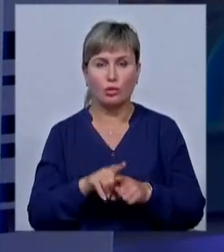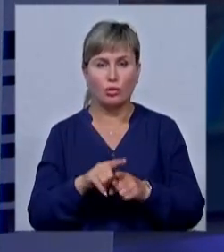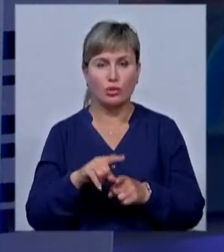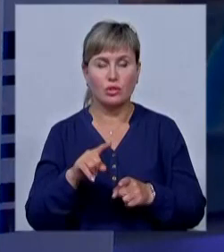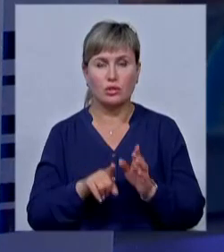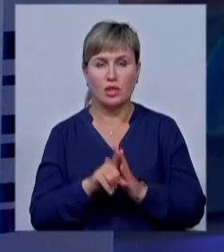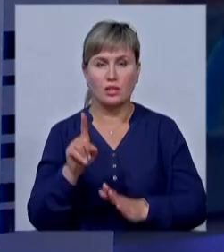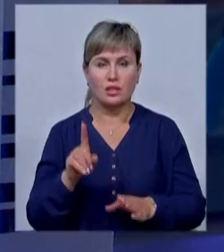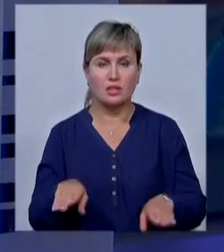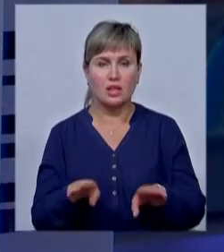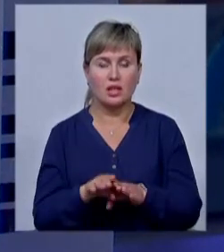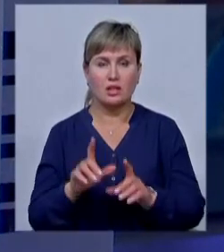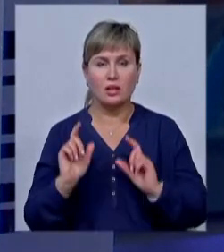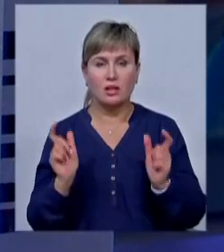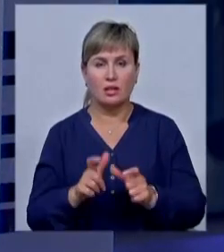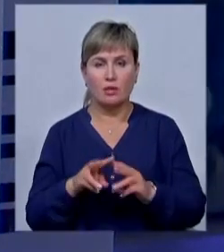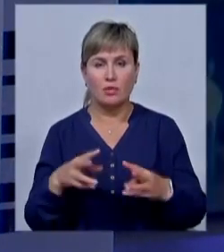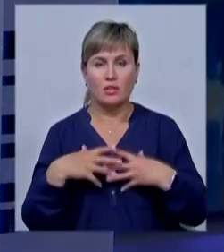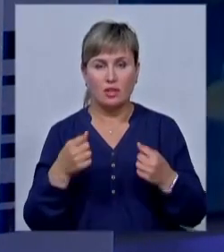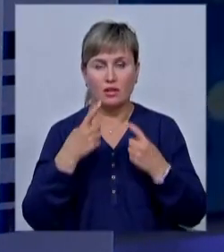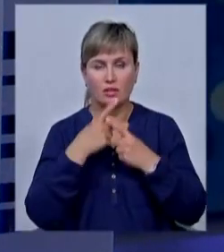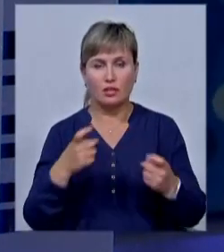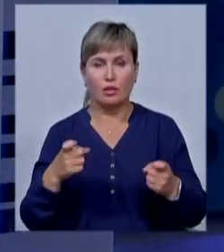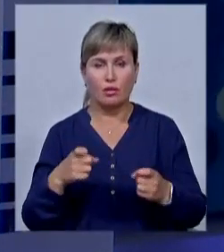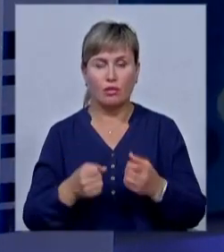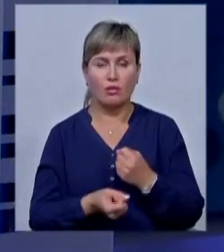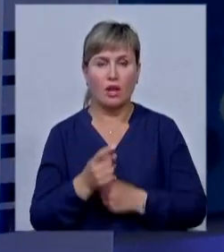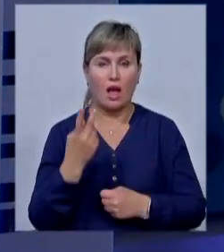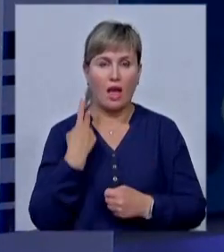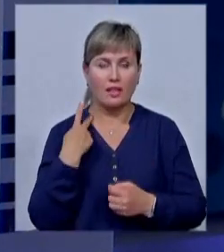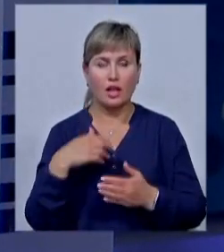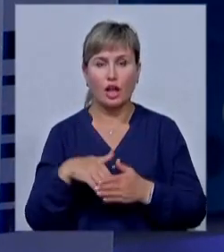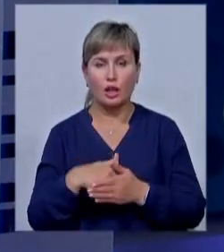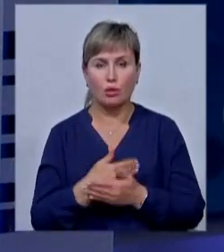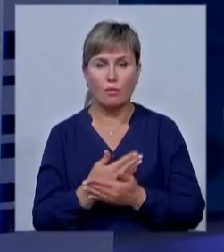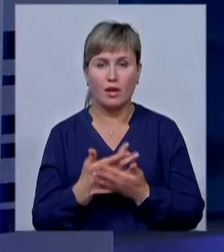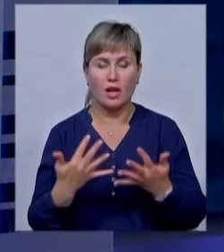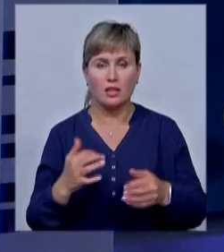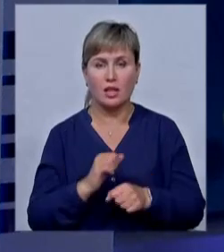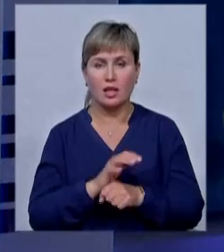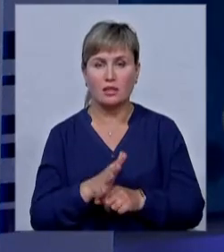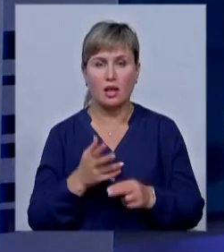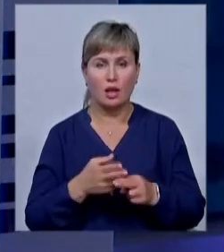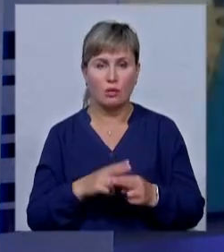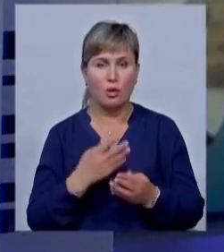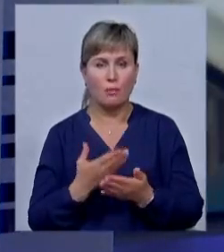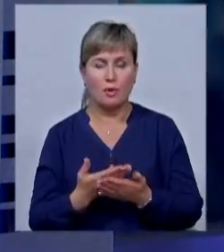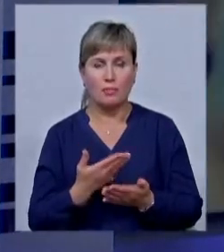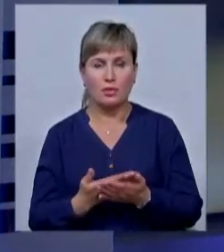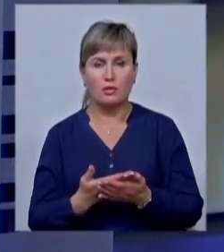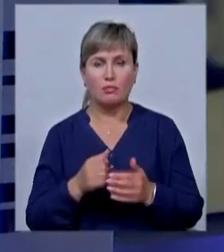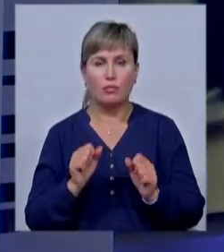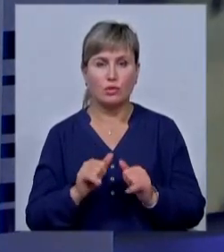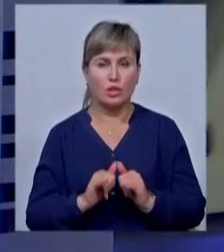заболеваемости COVID-19. В Минздраве сообщили о выявлении на юге Англии нового варианта коронавируса, который предположительно